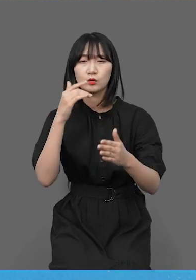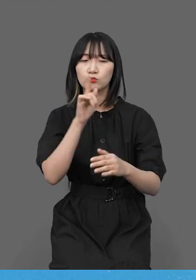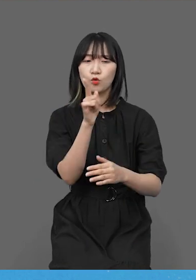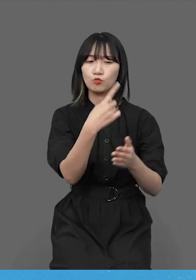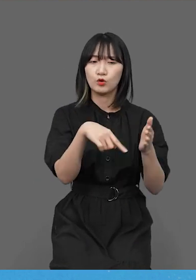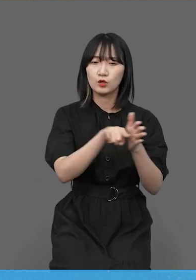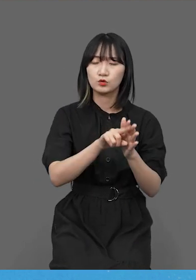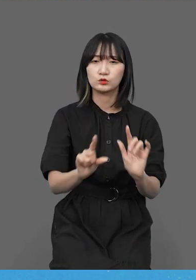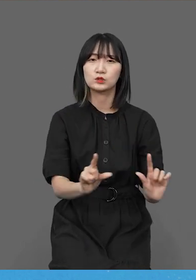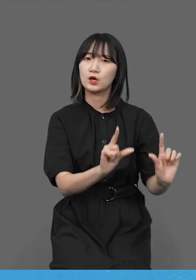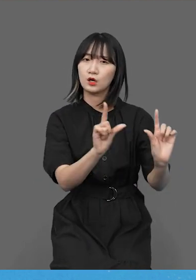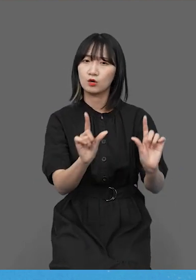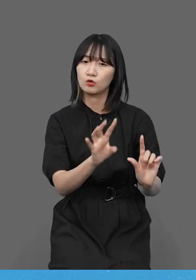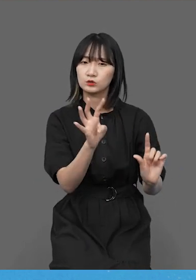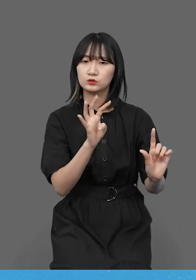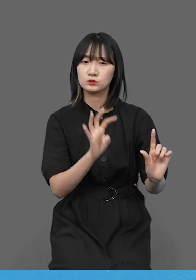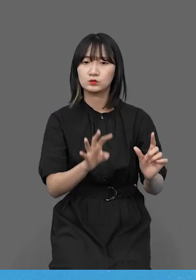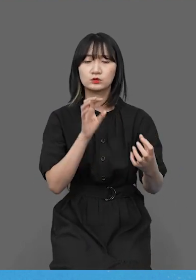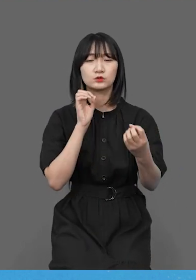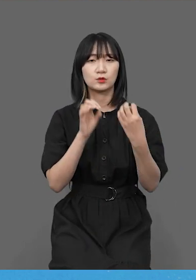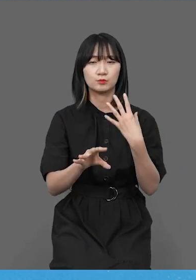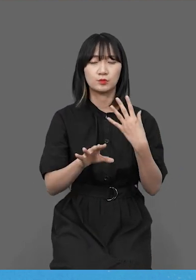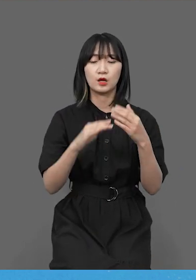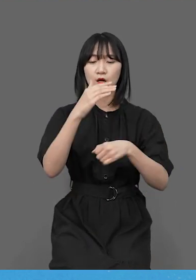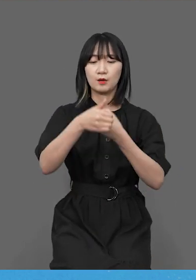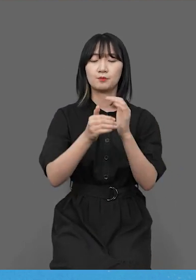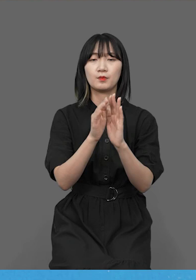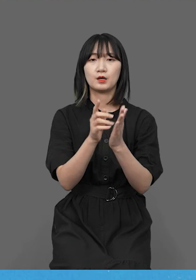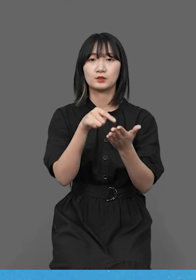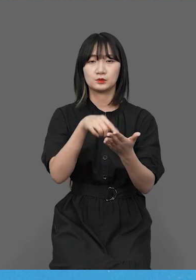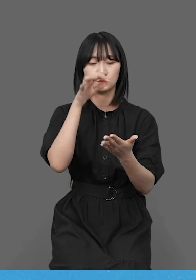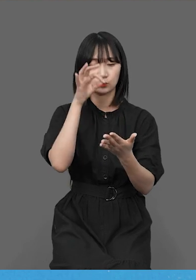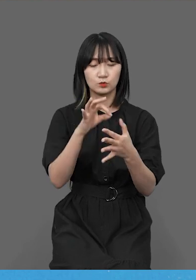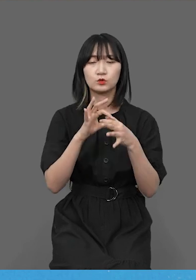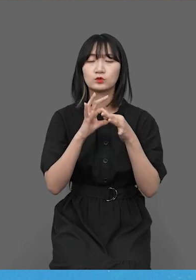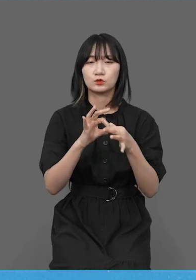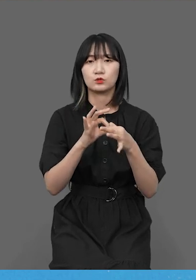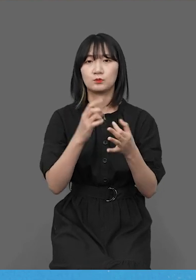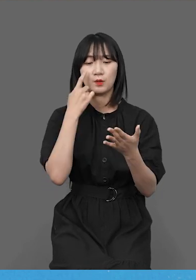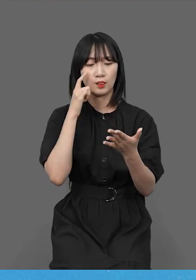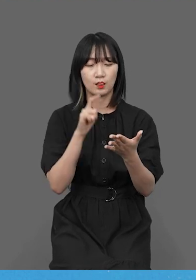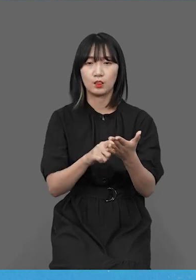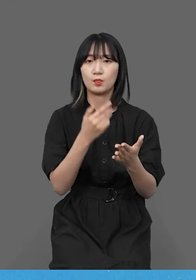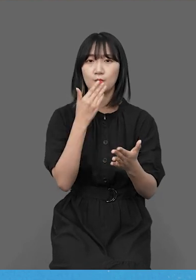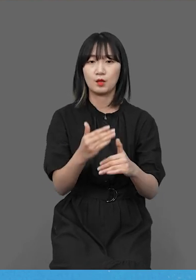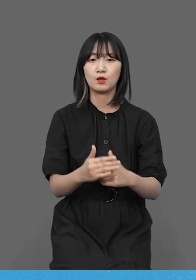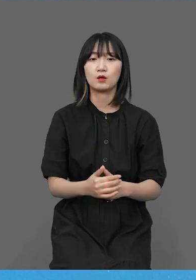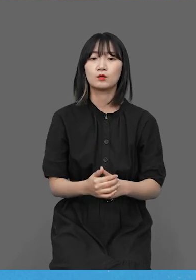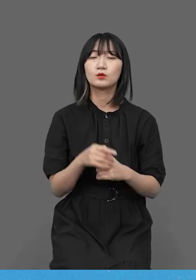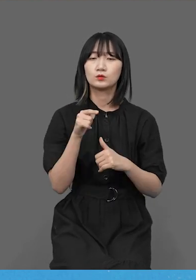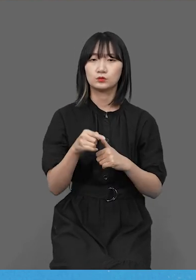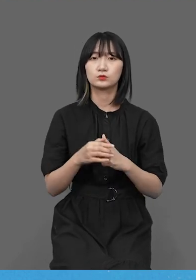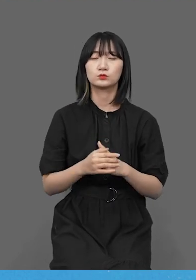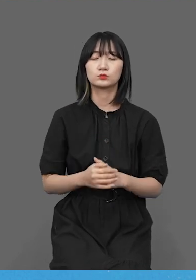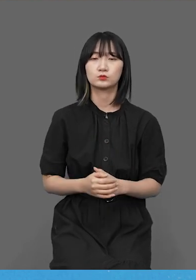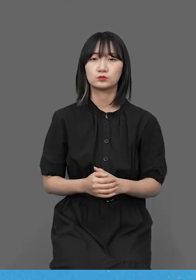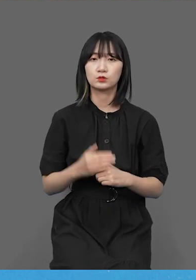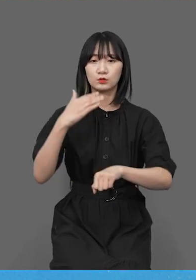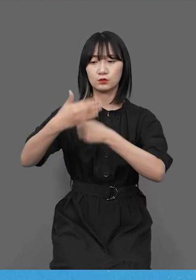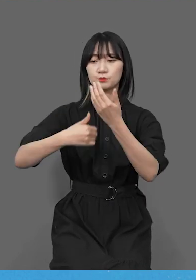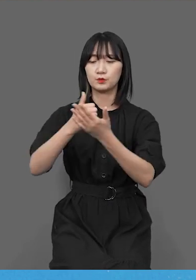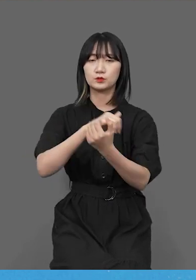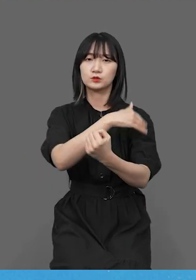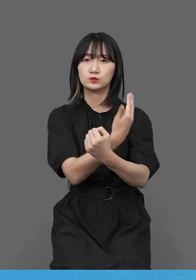살 것인가라고 하는 답을 말씀을 통해서 찾는 것이라고 하는 것이죠. 그것은 그